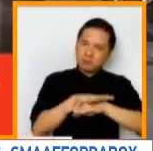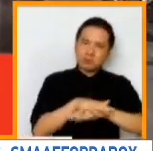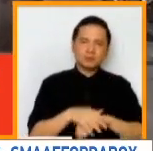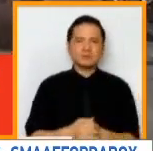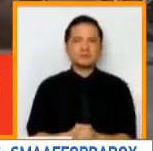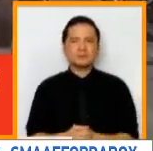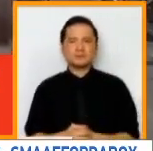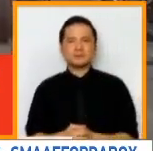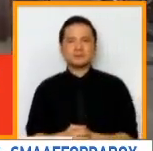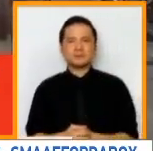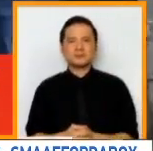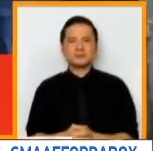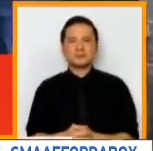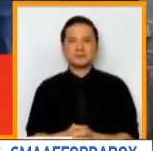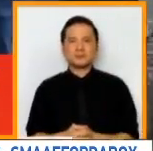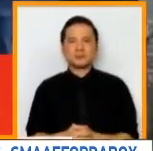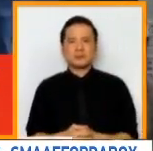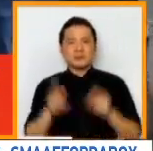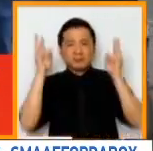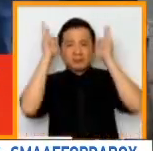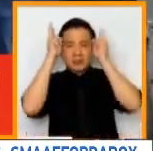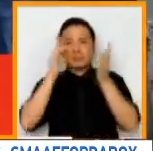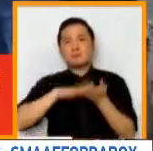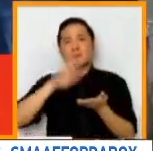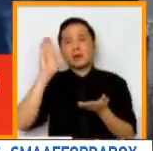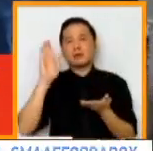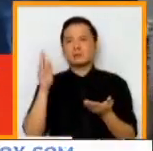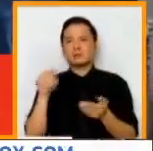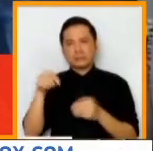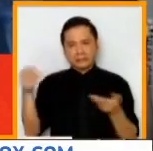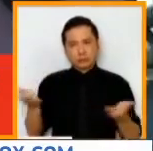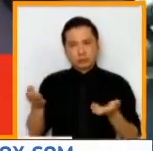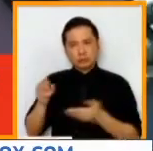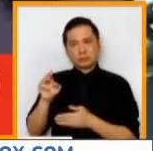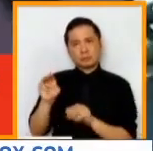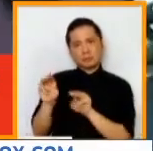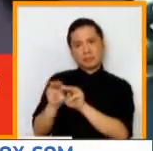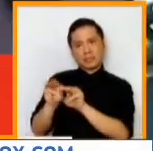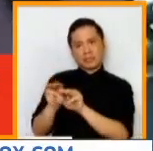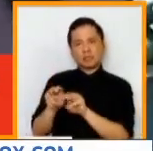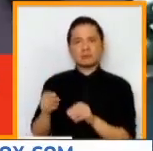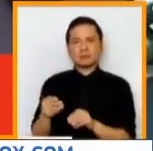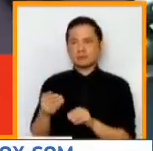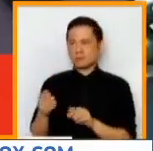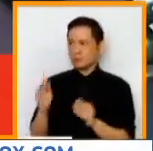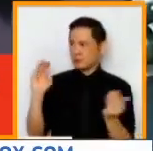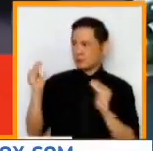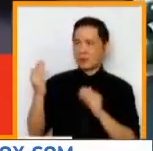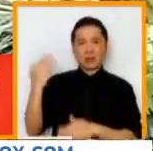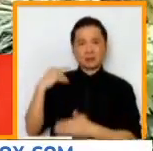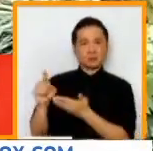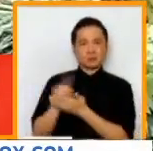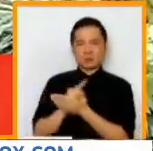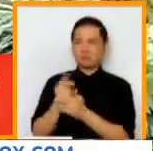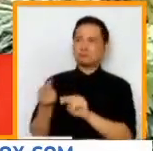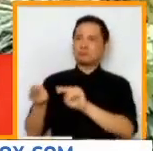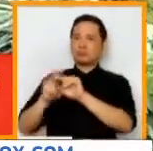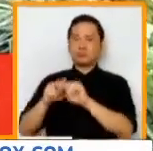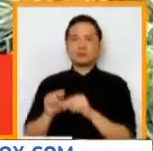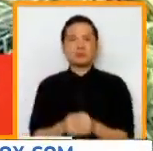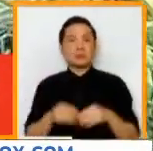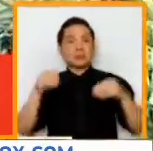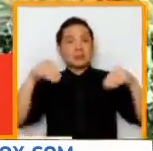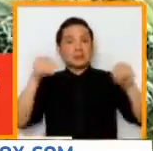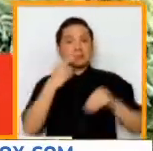Mas mataas ang presyo ng gulay ngayon sa Marikina Market kumpara noong nakaraang linggo. Sabi ng mga nagtitinda, naka-apekto raw ang pagtaas ng presyo ng